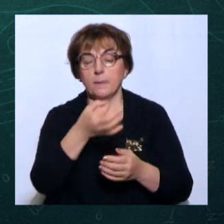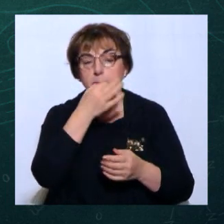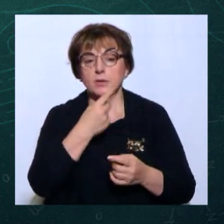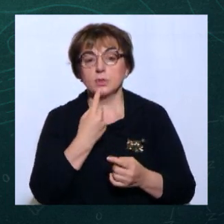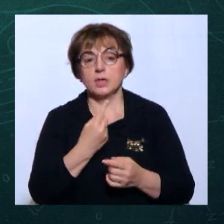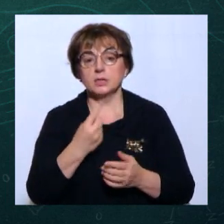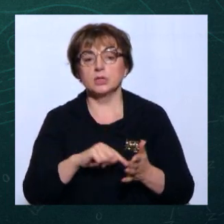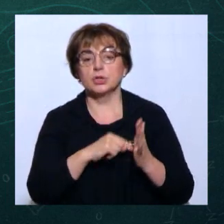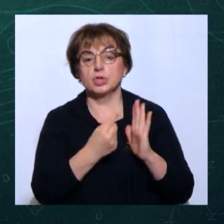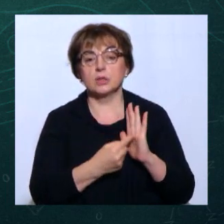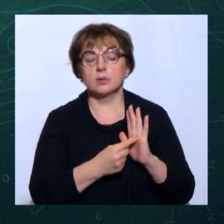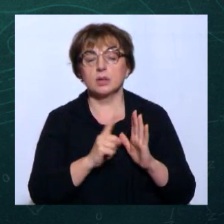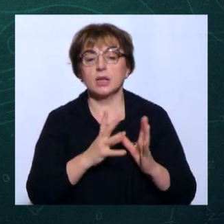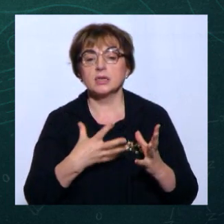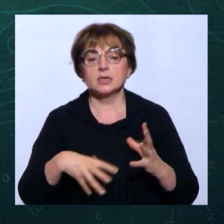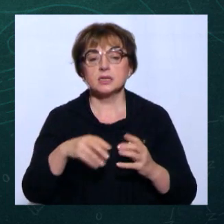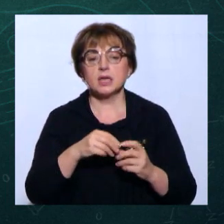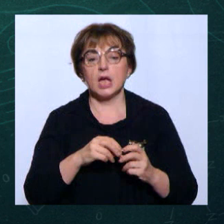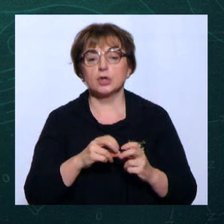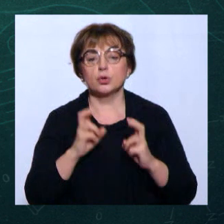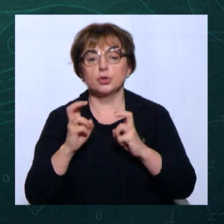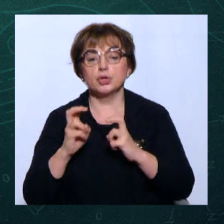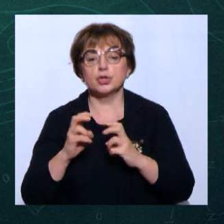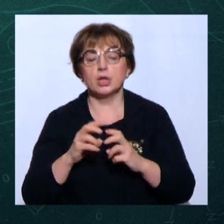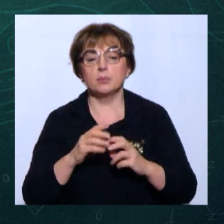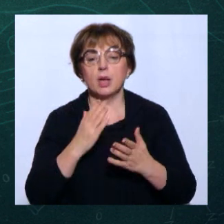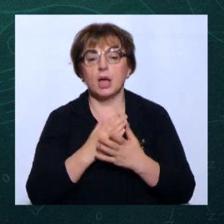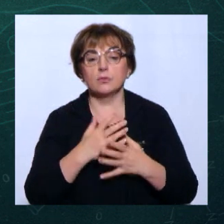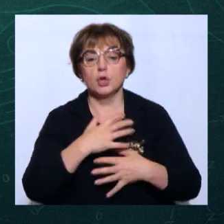ერთ-ერთ შეკითხვას, რა საერთო ნიშნები ახასიათებს